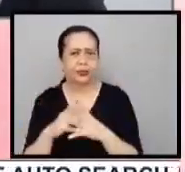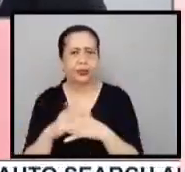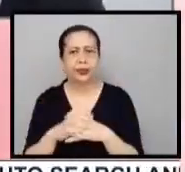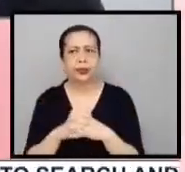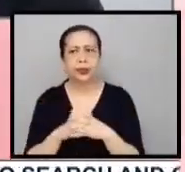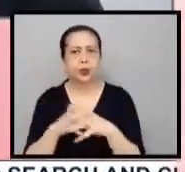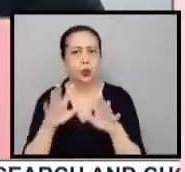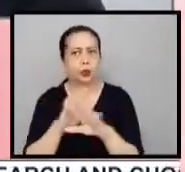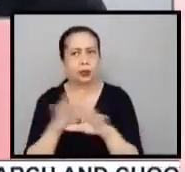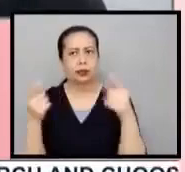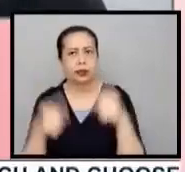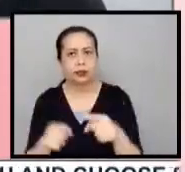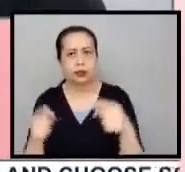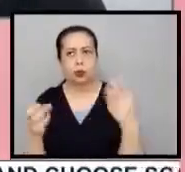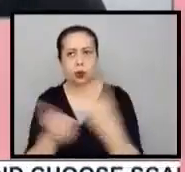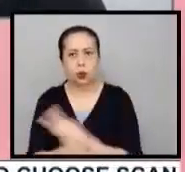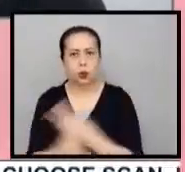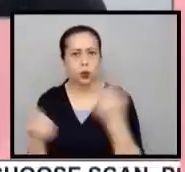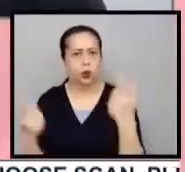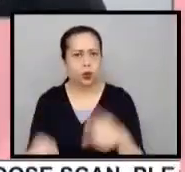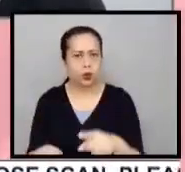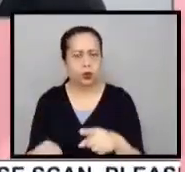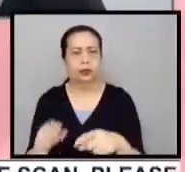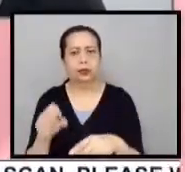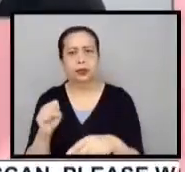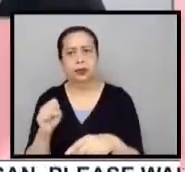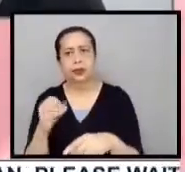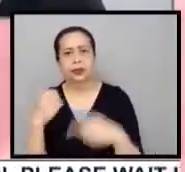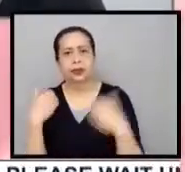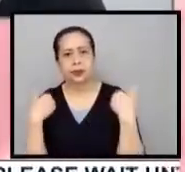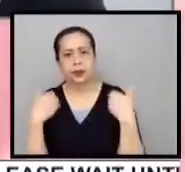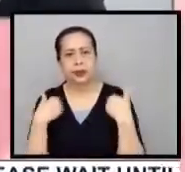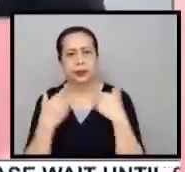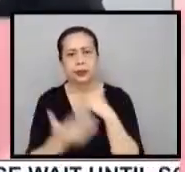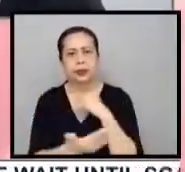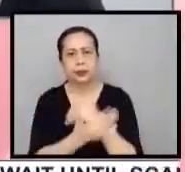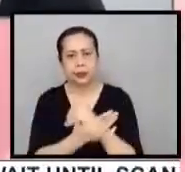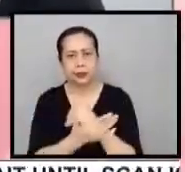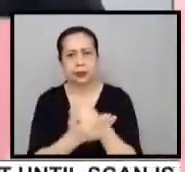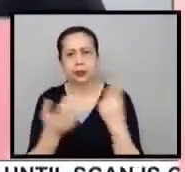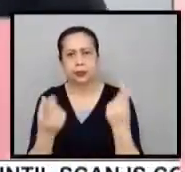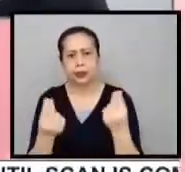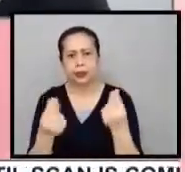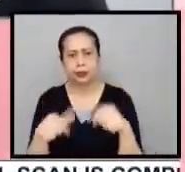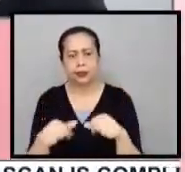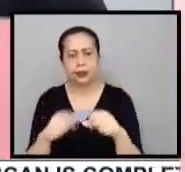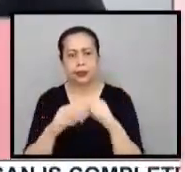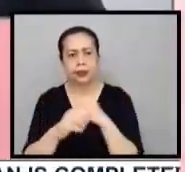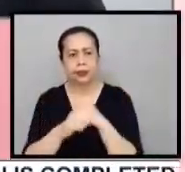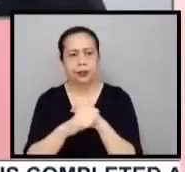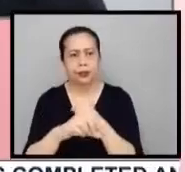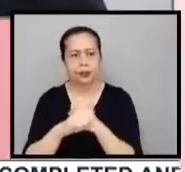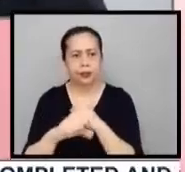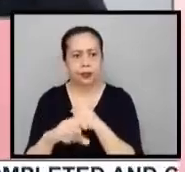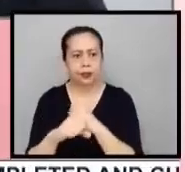humantong dun sa worst case scenario. Kaya meron po tayong prevention na ginaganap, which is yung campaign. We try